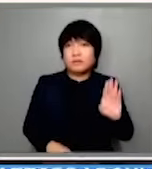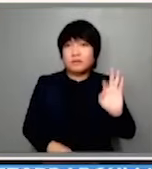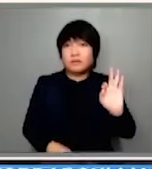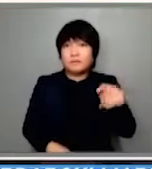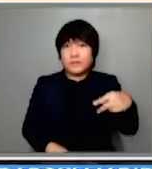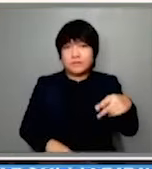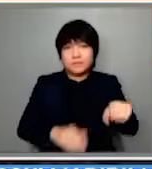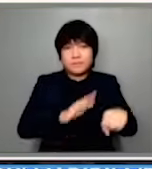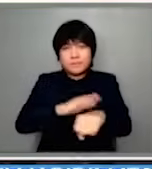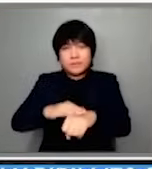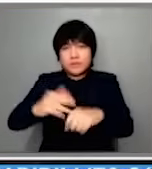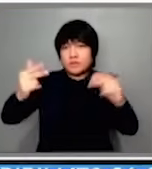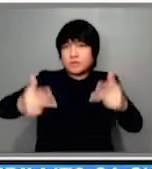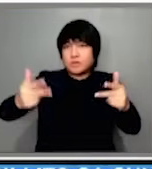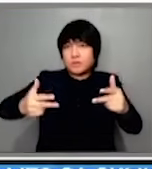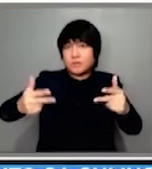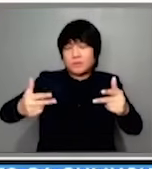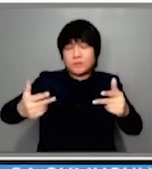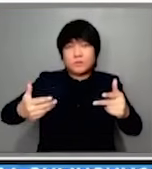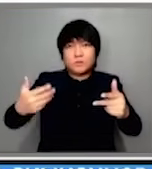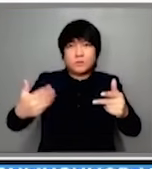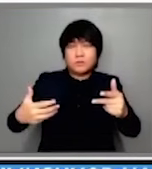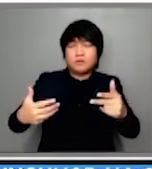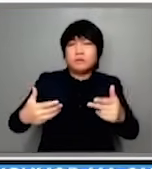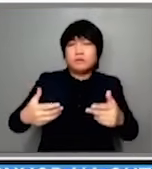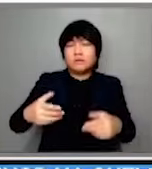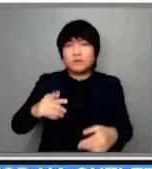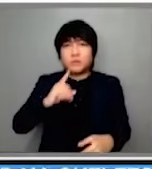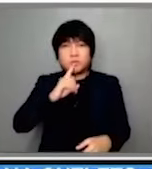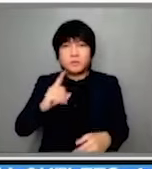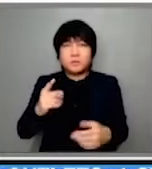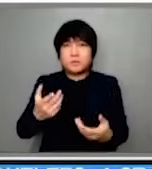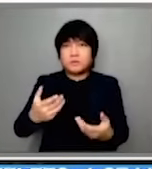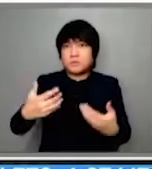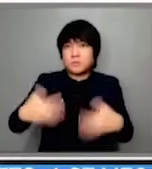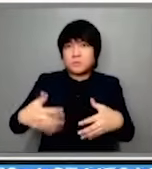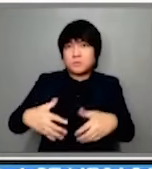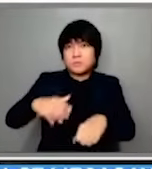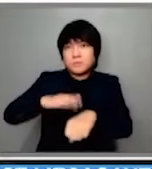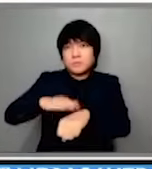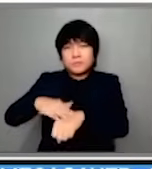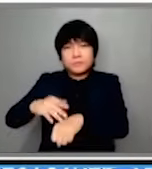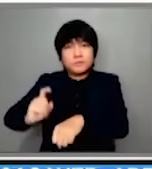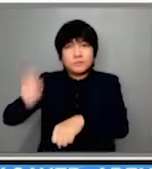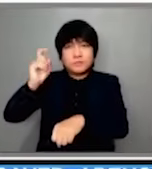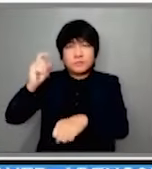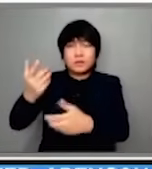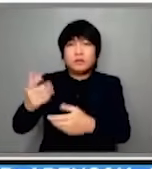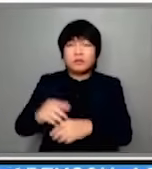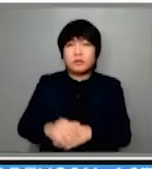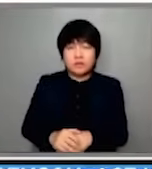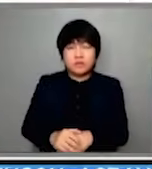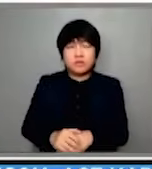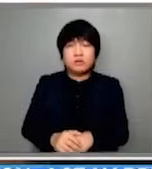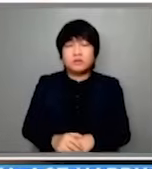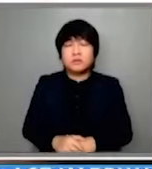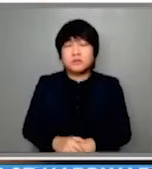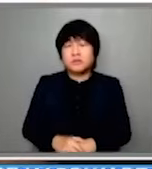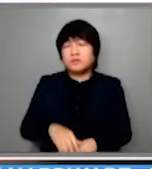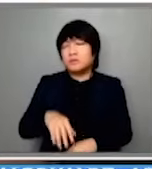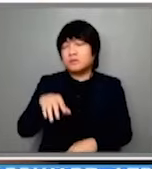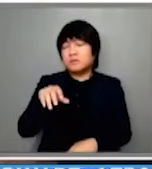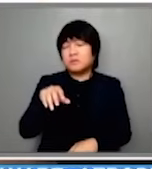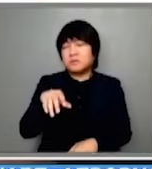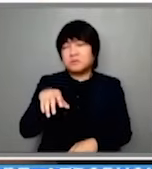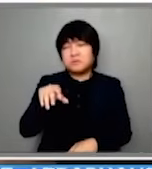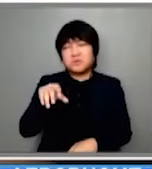ang halos 40 minuto, ay itinas na ito sa ika-4 na alarma. Nasa 24 na fire truck ang rumisponde. Mahigit